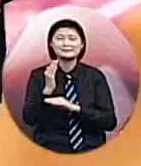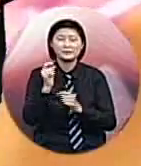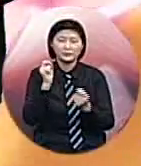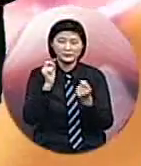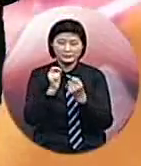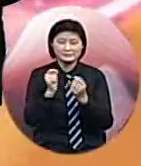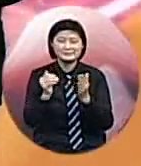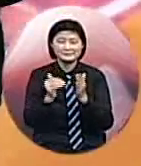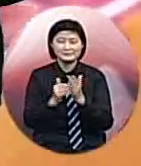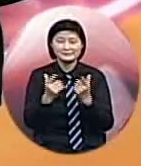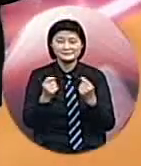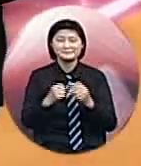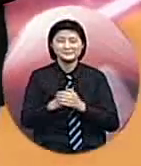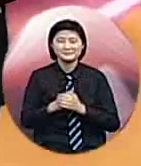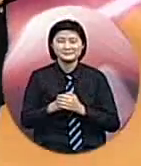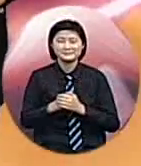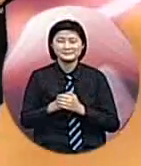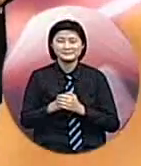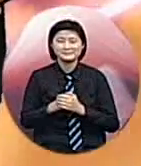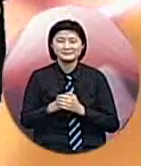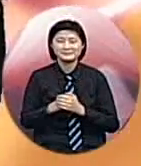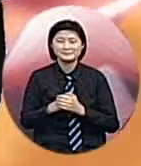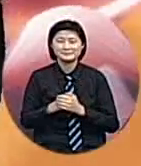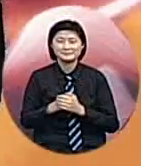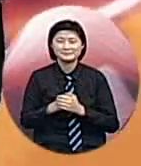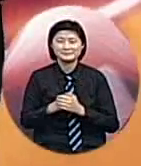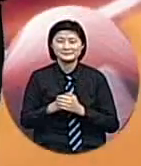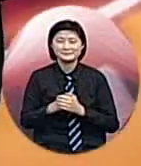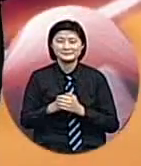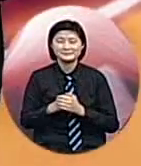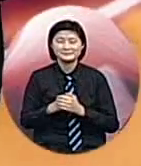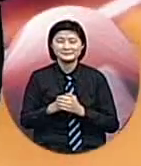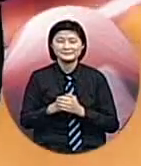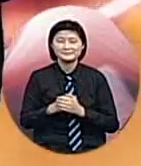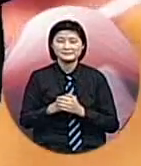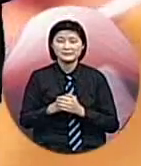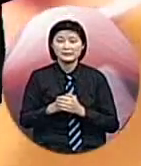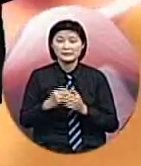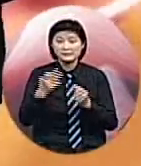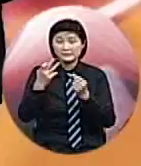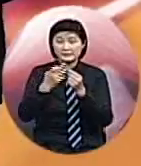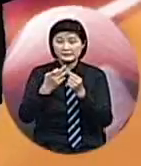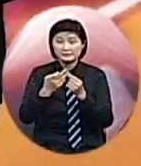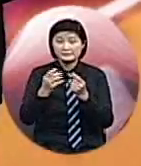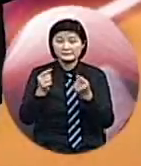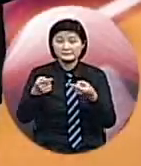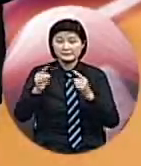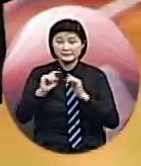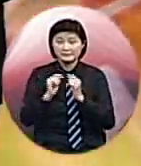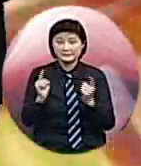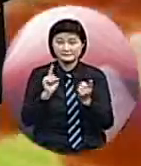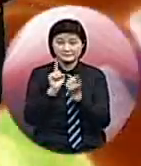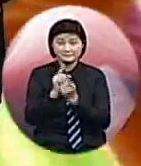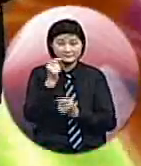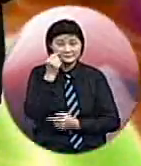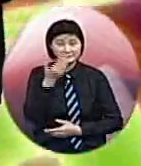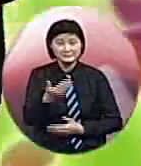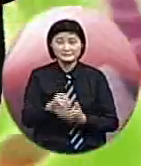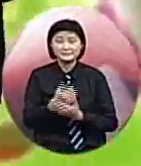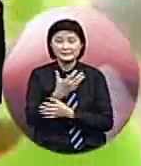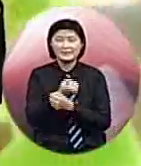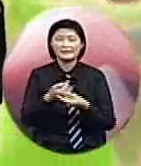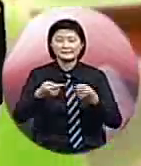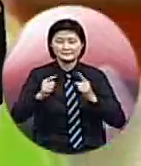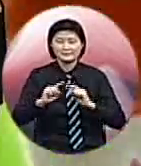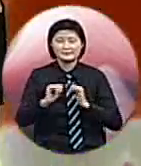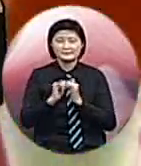와 있습니다. 벌써요? 예. 네. 자, 13번째 참가자가 될 것 같네요. 그런가요? 불러보시죠. 네. 예약 참가자분이죠?